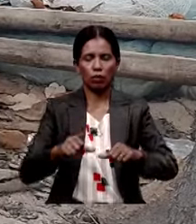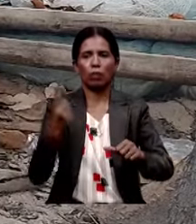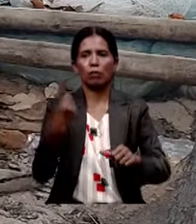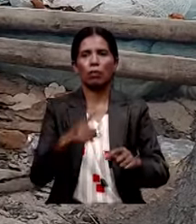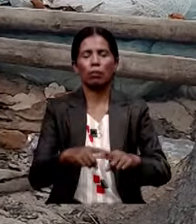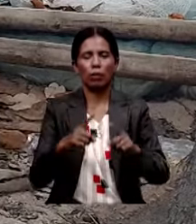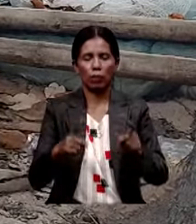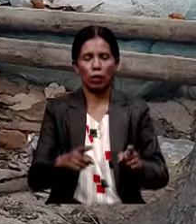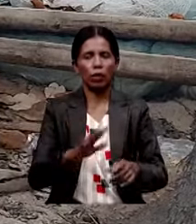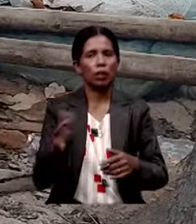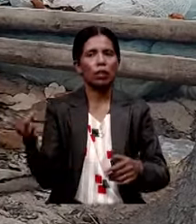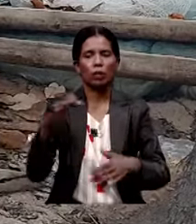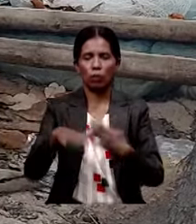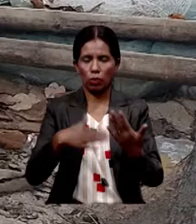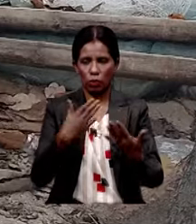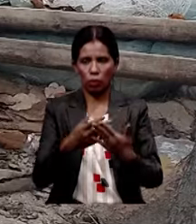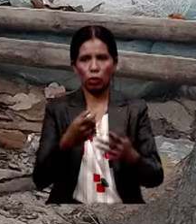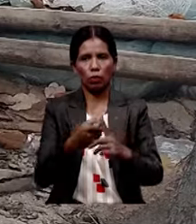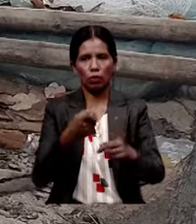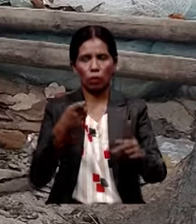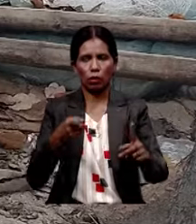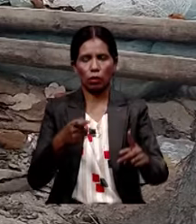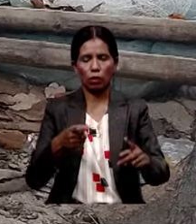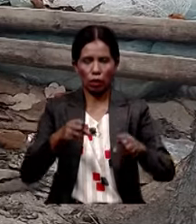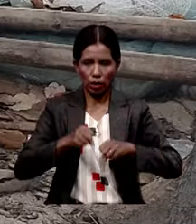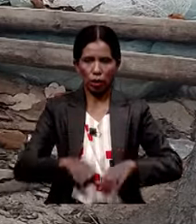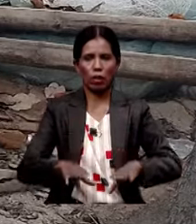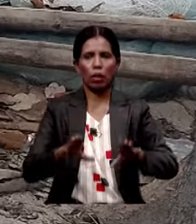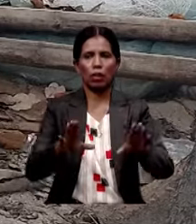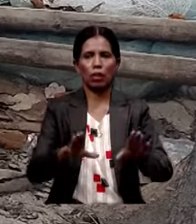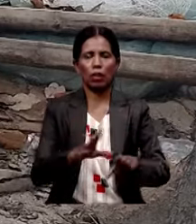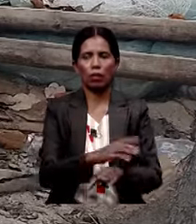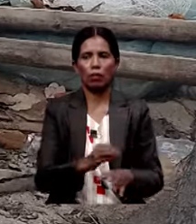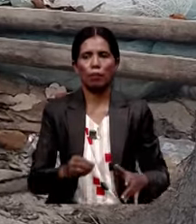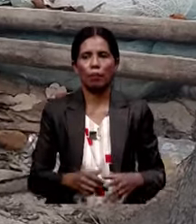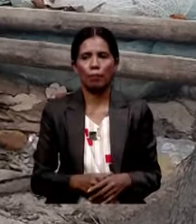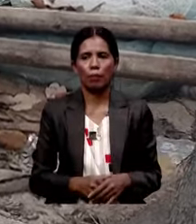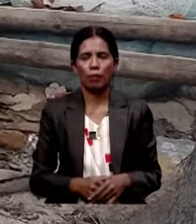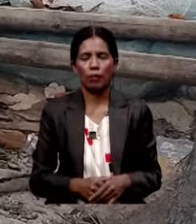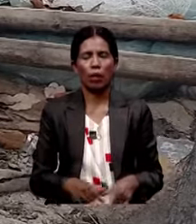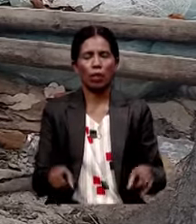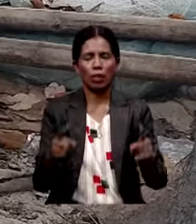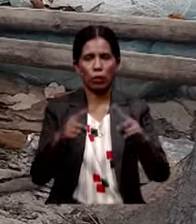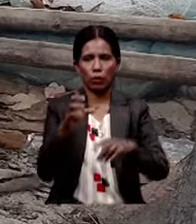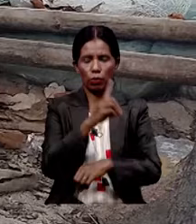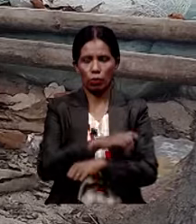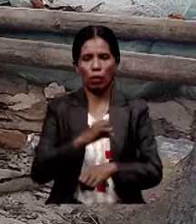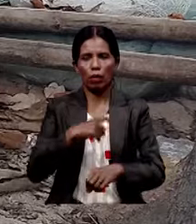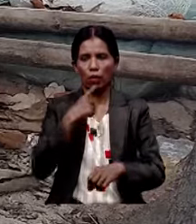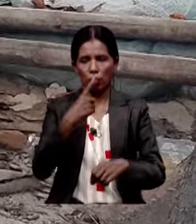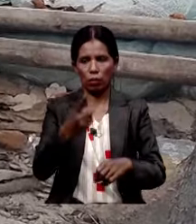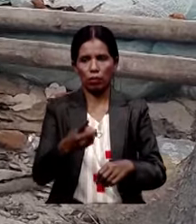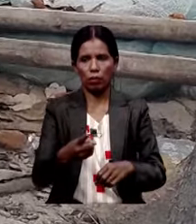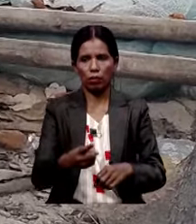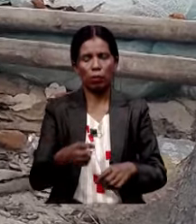Una desira hotu ne ve, maka pertensi iha area tasi nia ne, claro kata, Asa oin hau kulia tiana kata